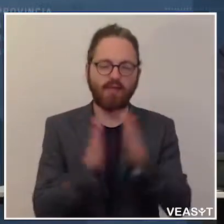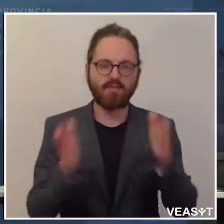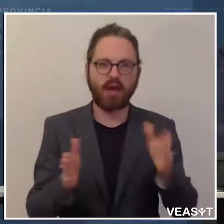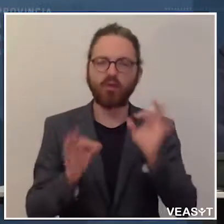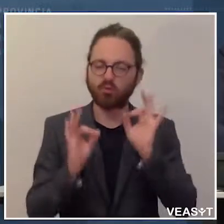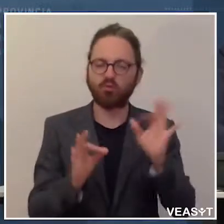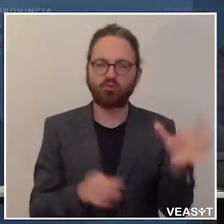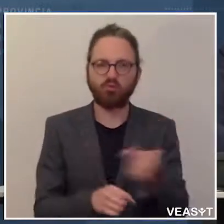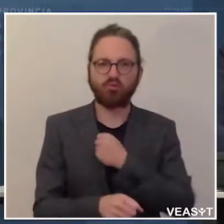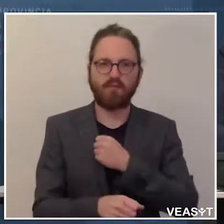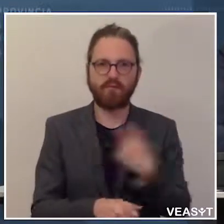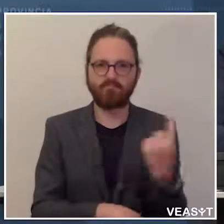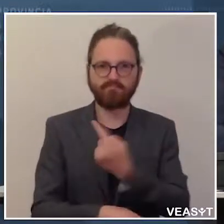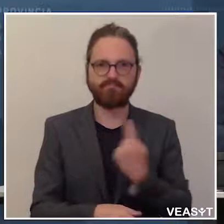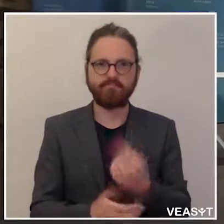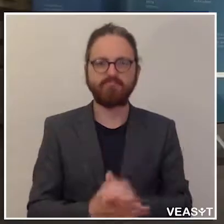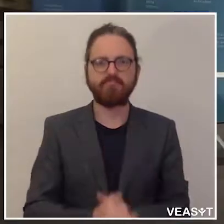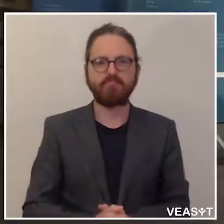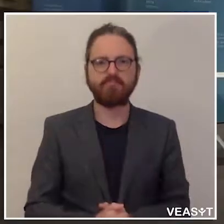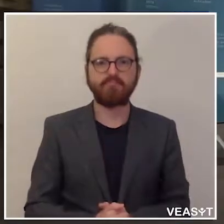che mai insomma stalker